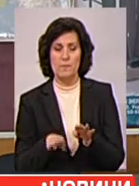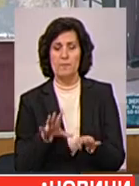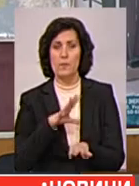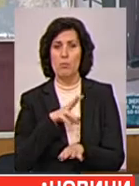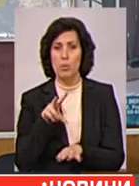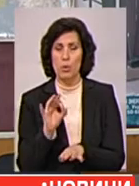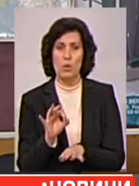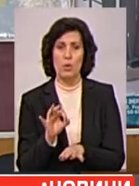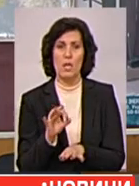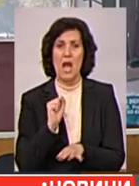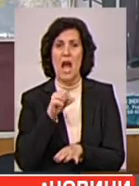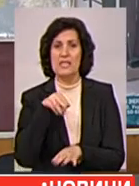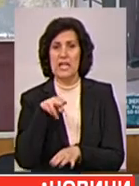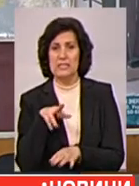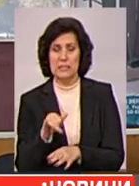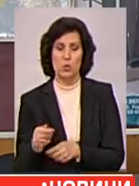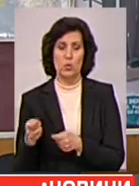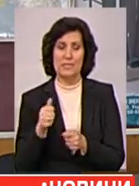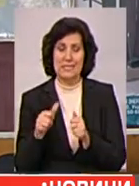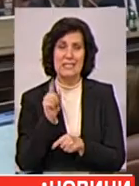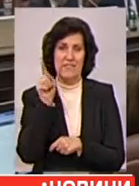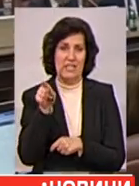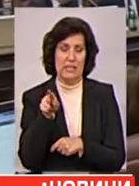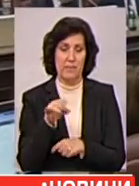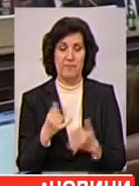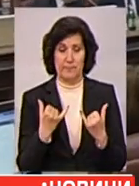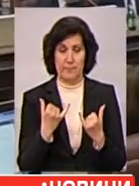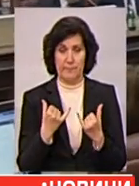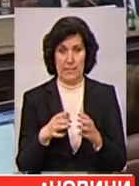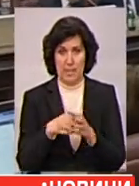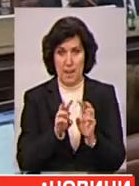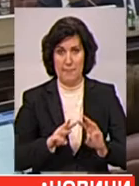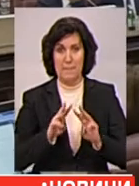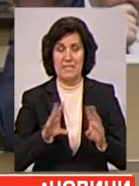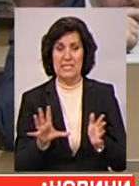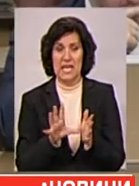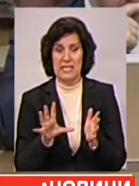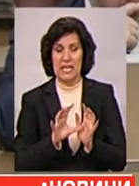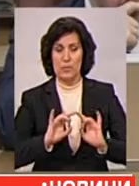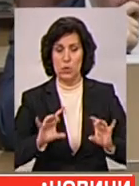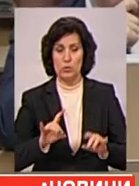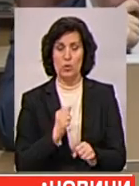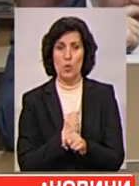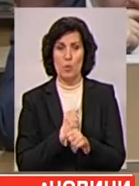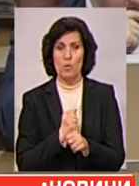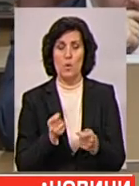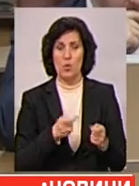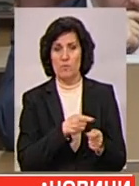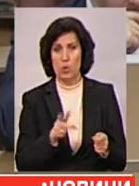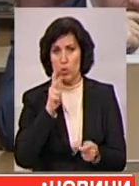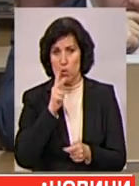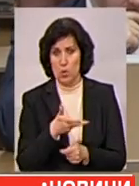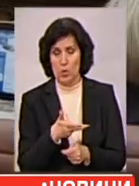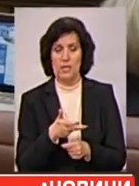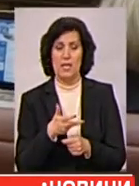було антрациту і пічного вугілля саме звідти. На сьогоднішньому Кабміні міністр енергетики розповів, що робив уряд впродовж 3 років